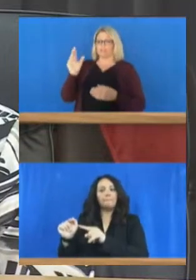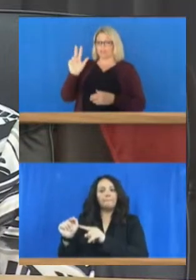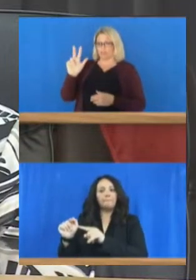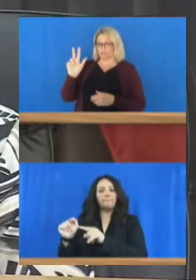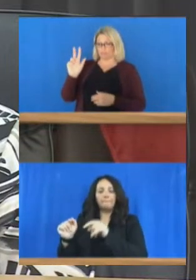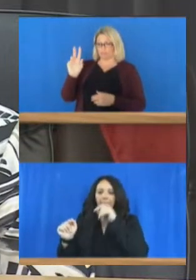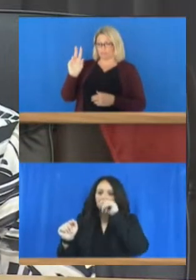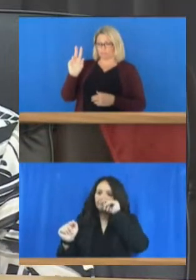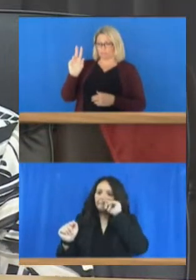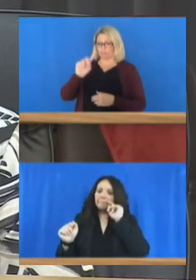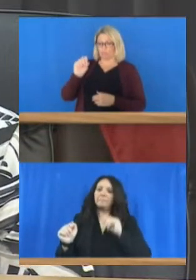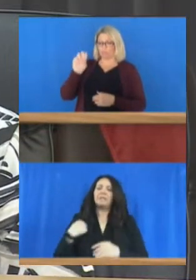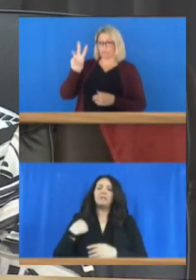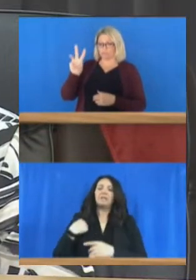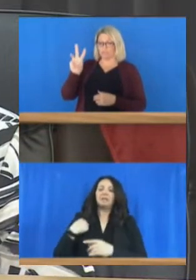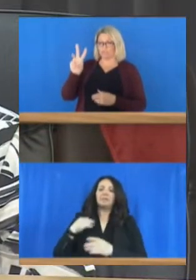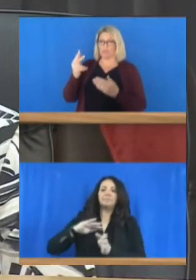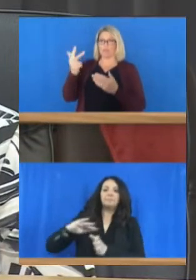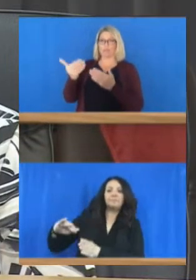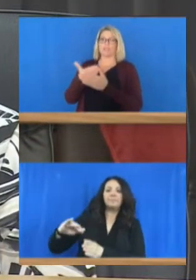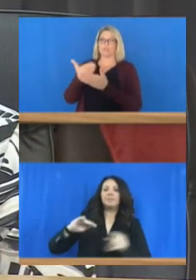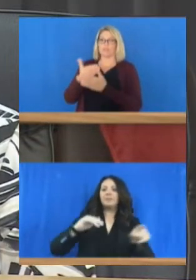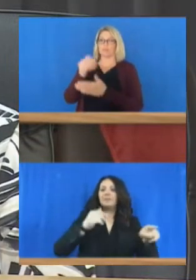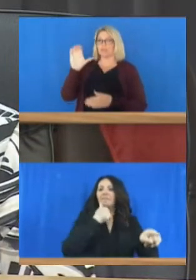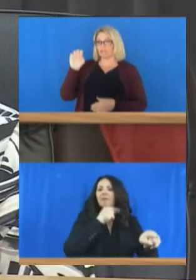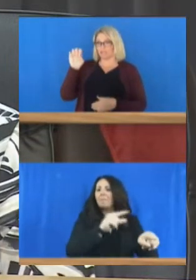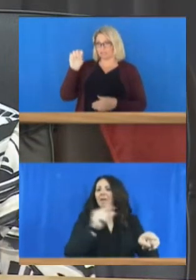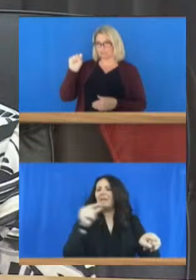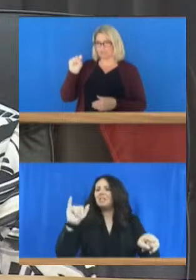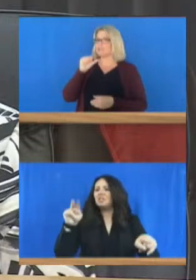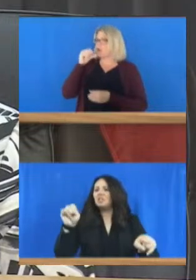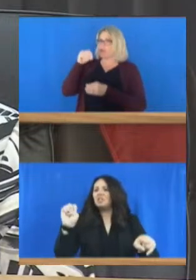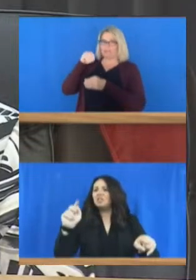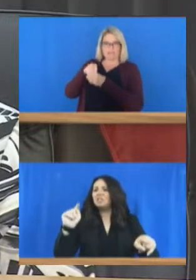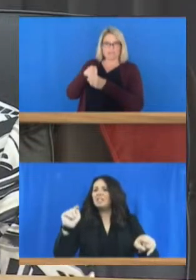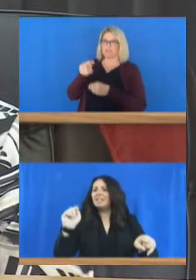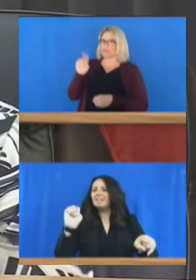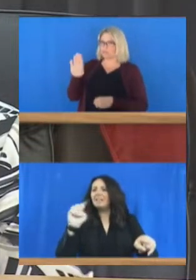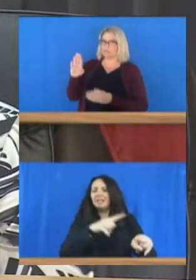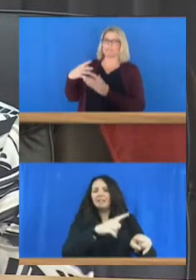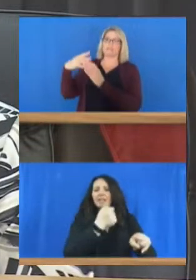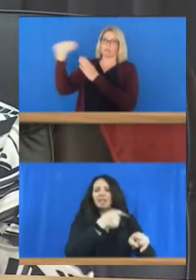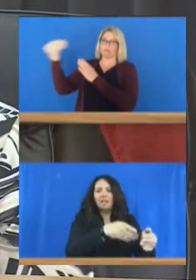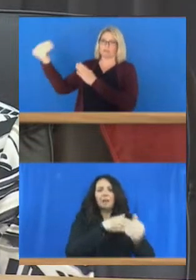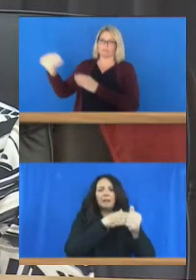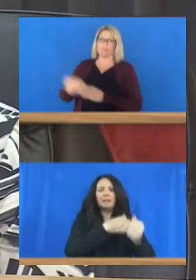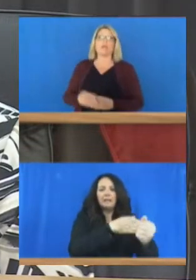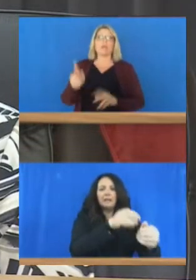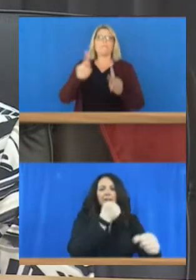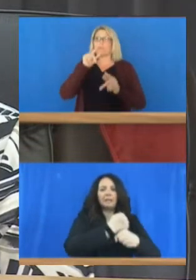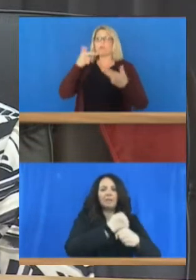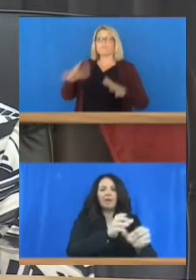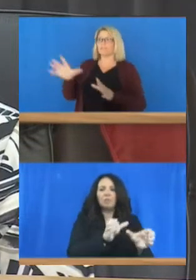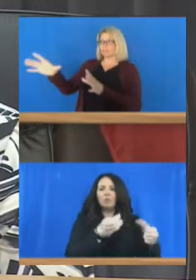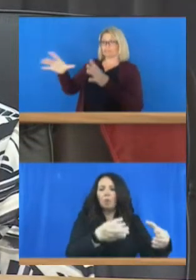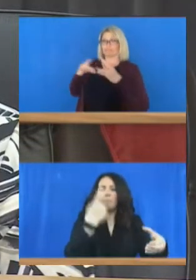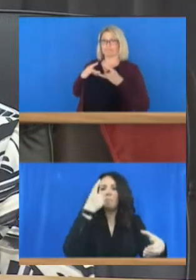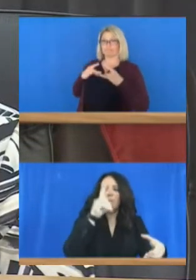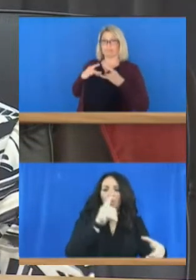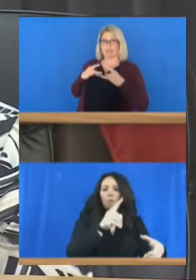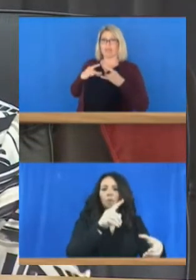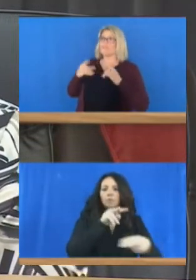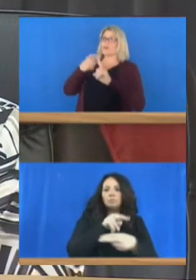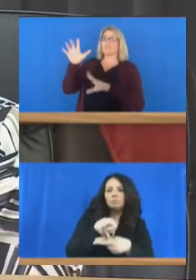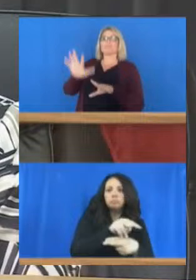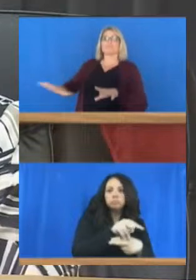Aujourd'hui, Santé publique confirme qu'il y a 11 nouveaux cas de COVID-19 au Nouveau-Brunswick. 5 de ces cas sont au Nouveau-Brunswick, alors que les